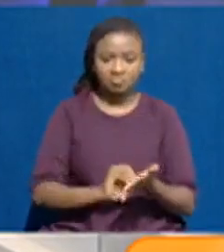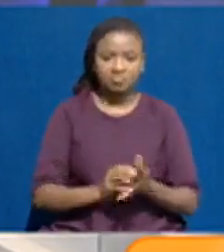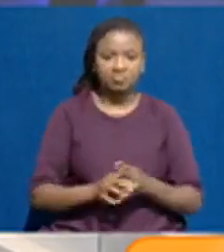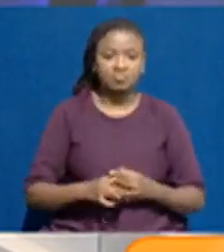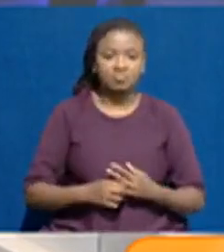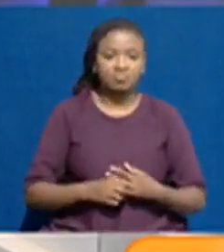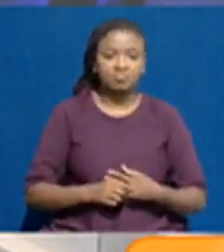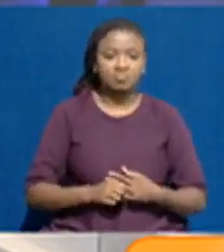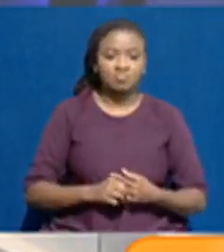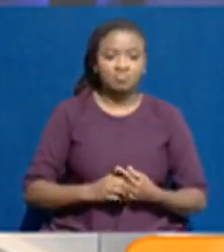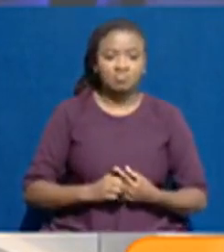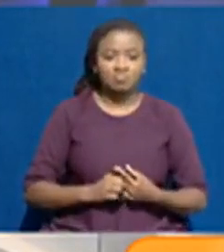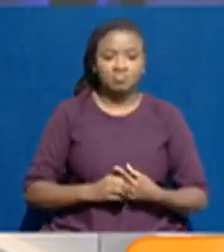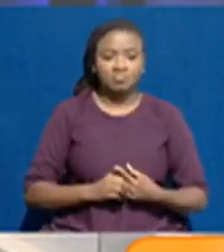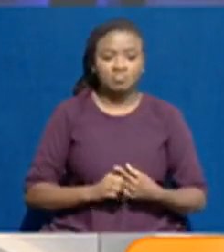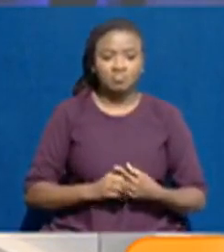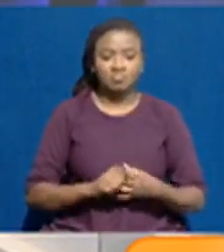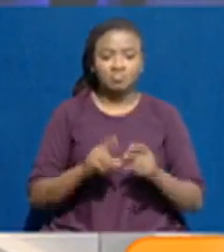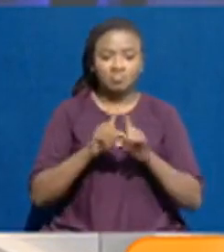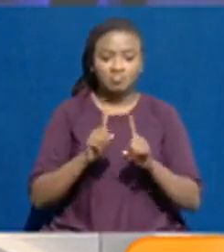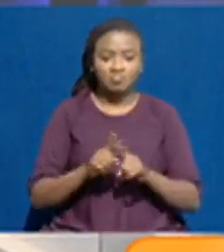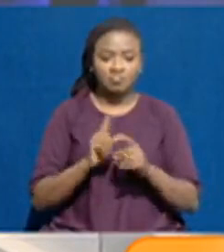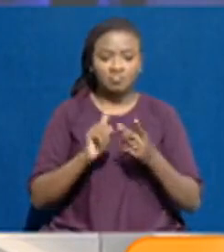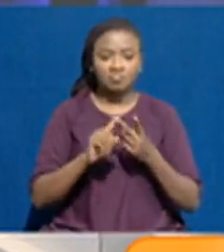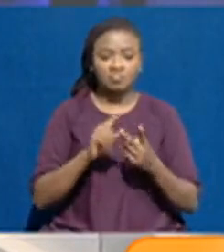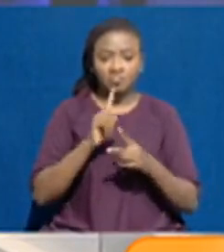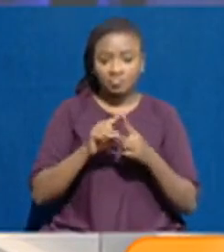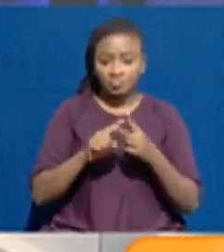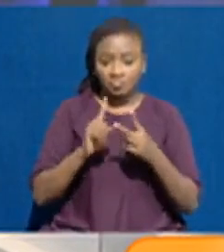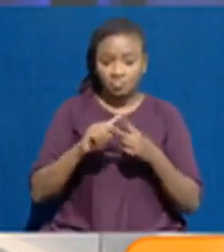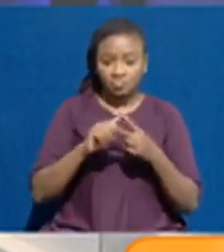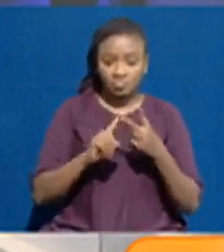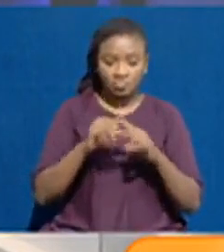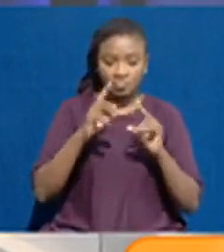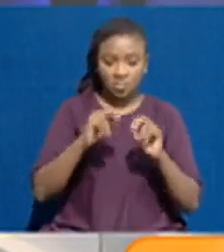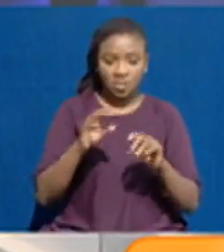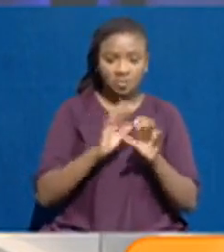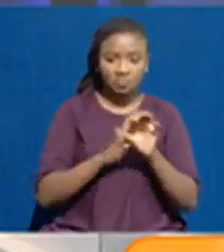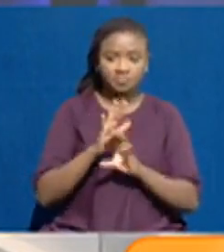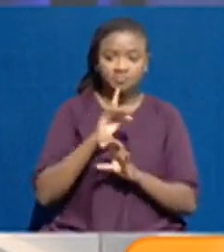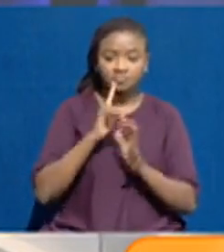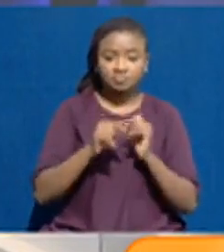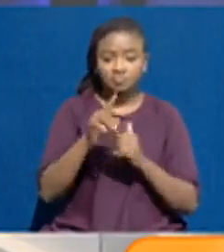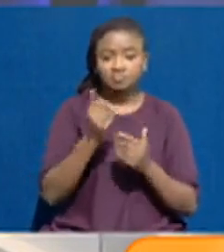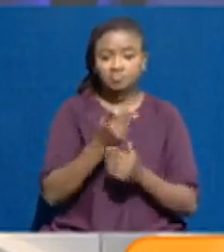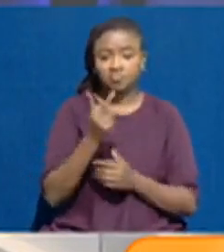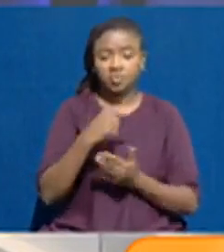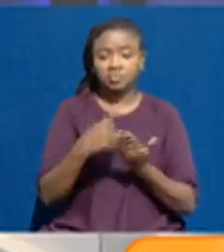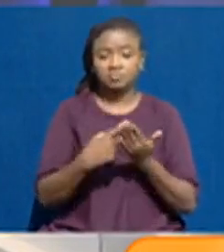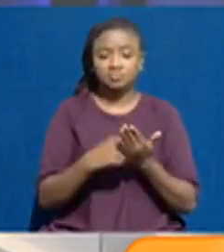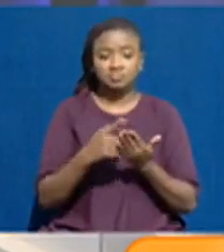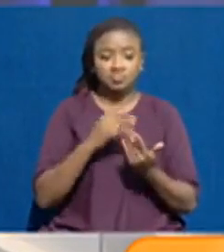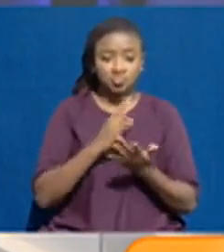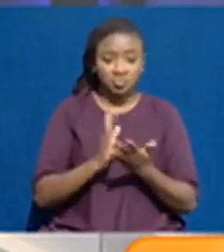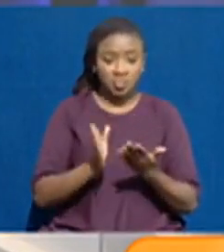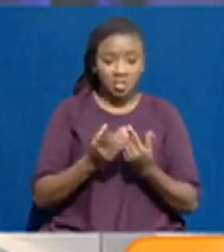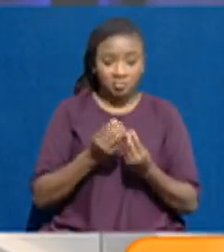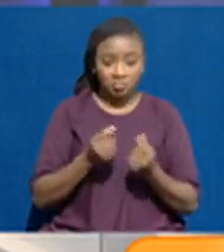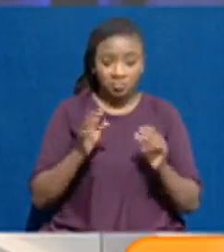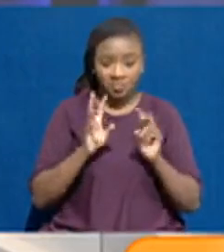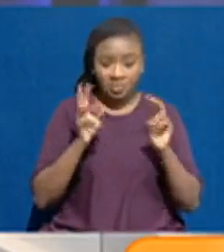wazoefu wa masuala ya kikatiba Abdi Kadir Mohamed na Bob Mkangi wanasema mazungumzo hayo hata hivyo hayakushughulikia vilivyo gharama ya maisha.